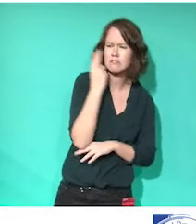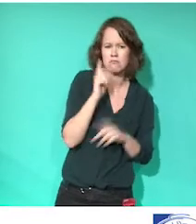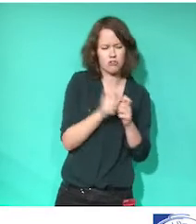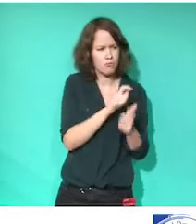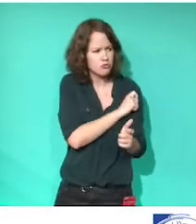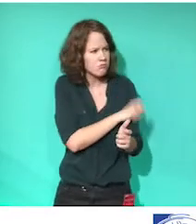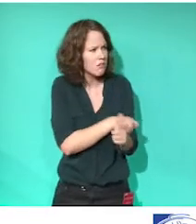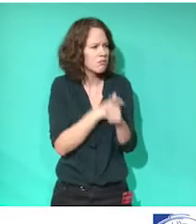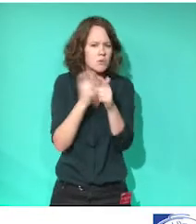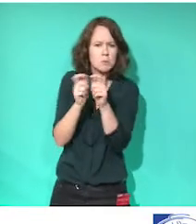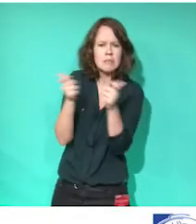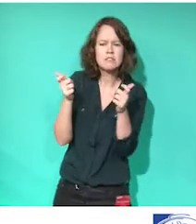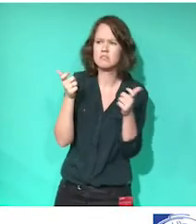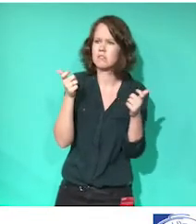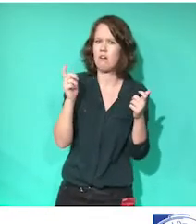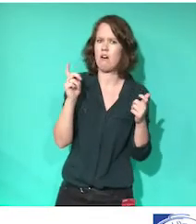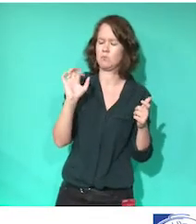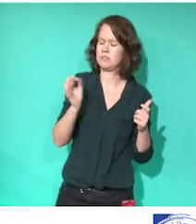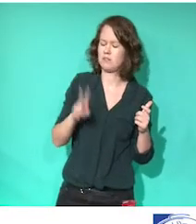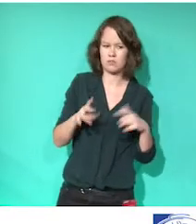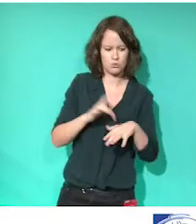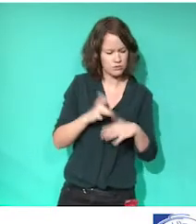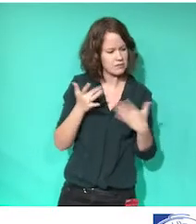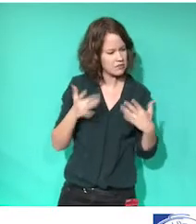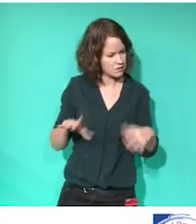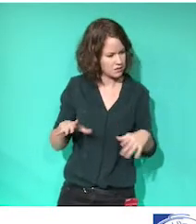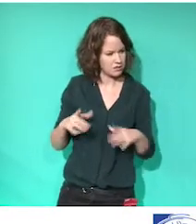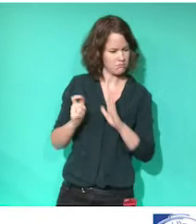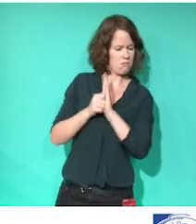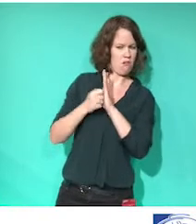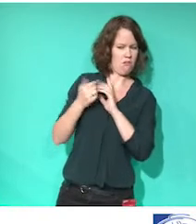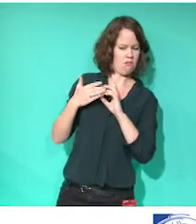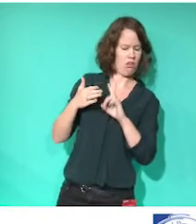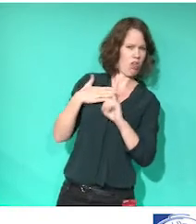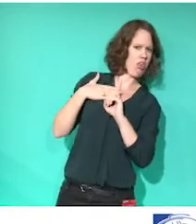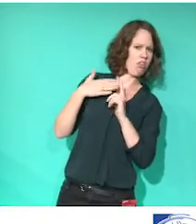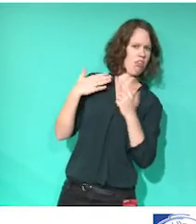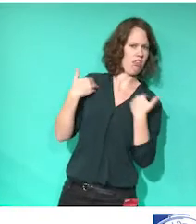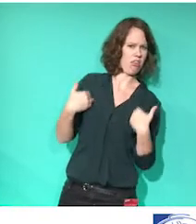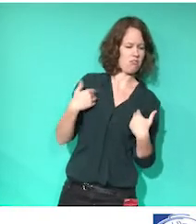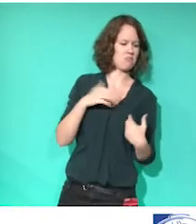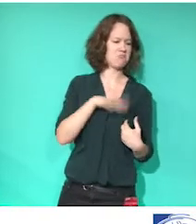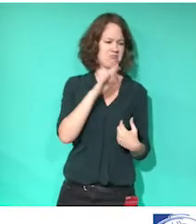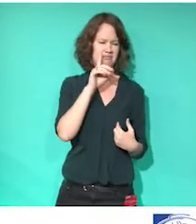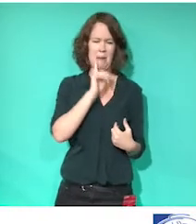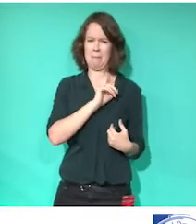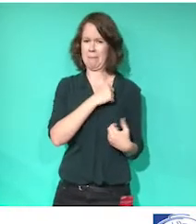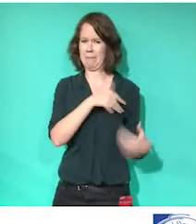n'importe où ailleurs, on a toujours eu ce petit moment extrêmement désagréable où on nous a fait comprendre que voilà, on n'était jamais qu'une pauvre